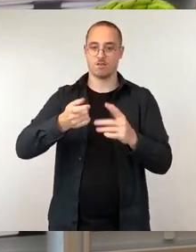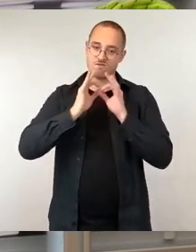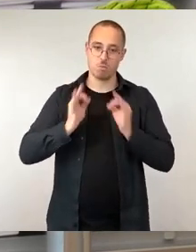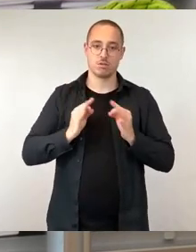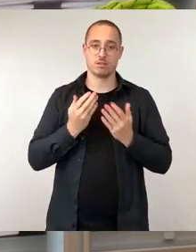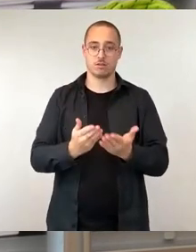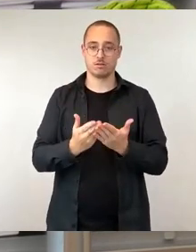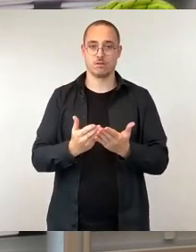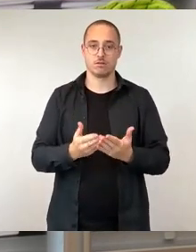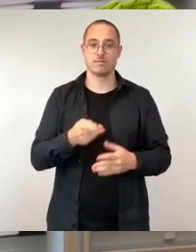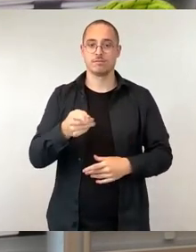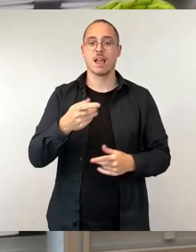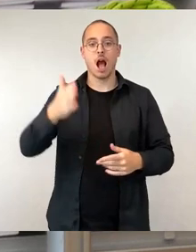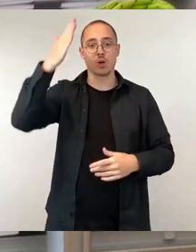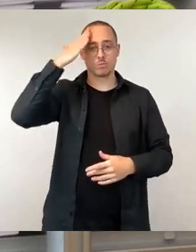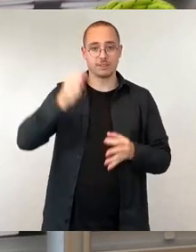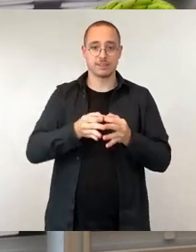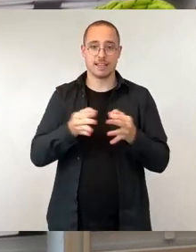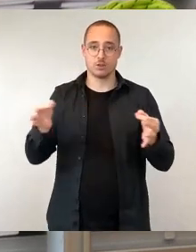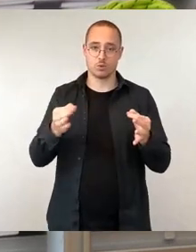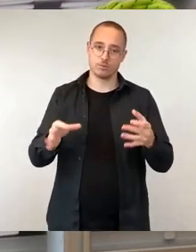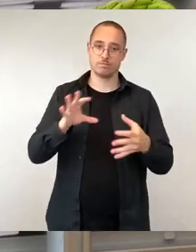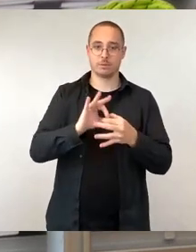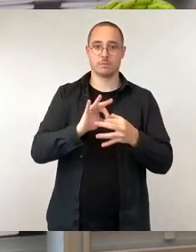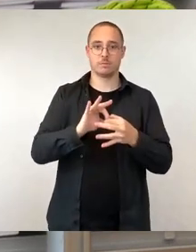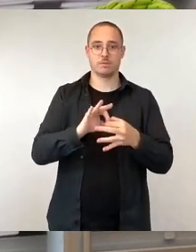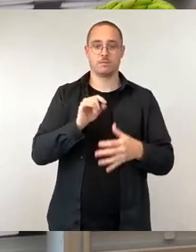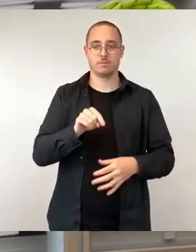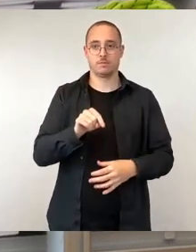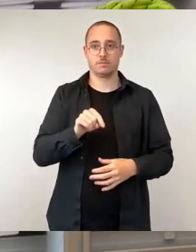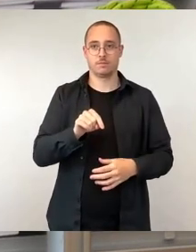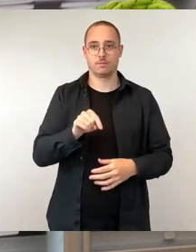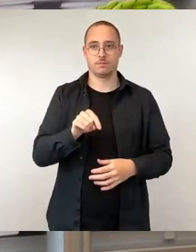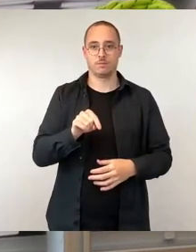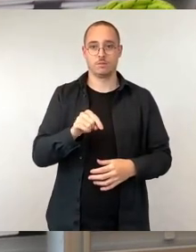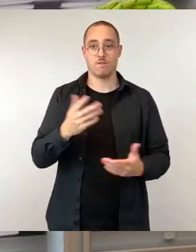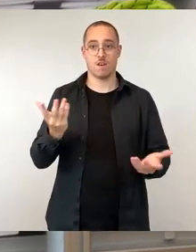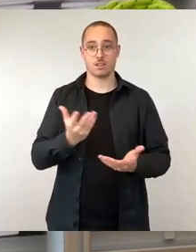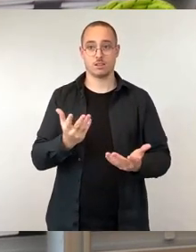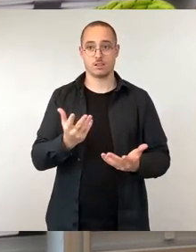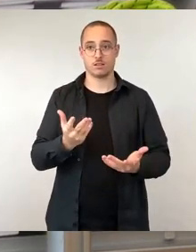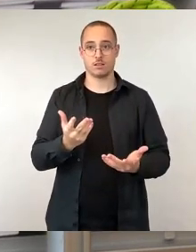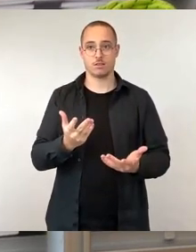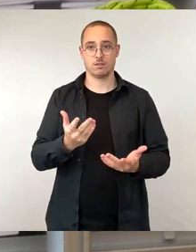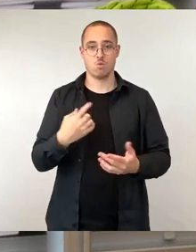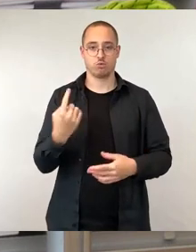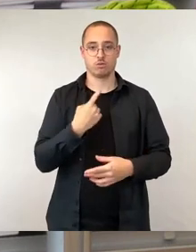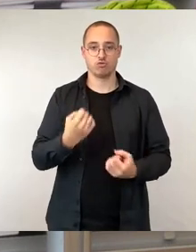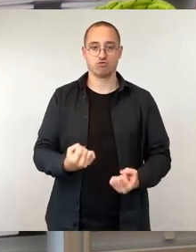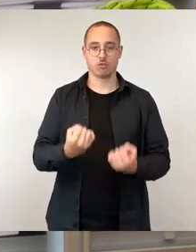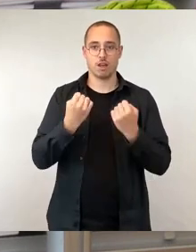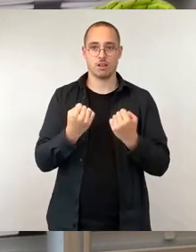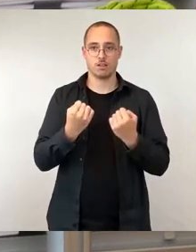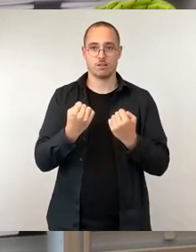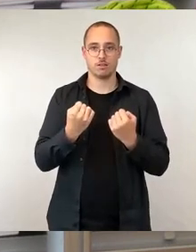die wir haben. Und dort ist für unsere Stärke, und das haben Sie teilweise angesprochen, dort wird auch das Mehrheitsverhältnis von